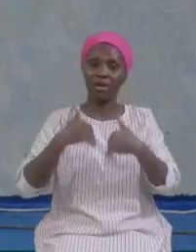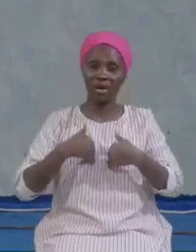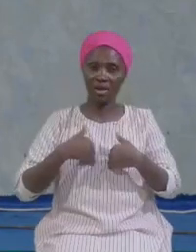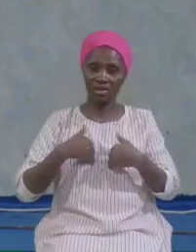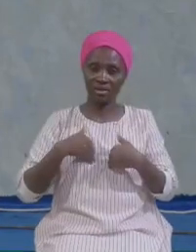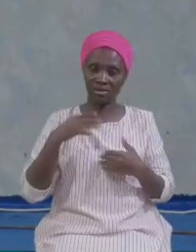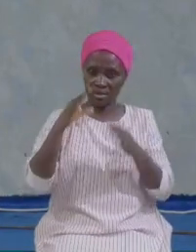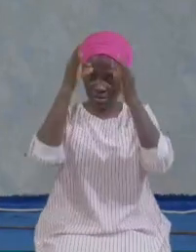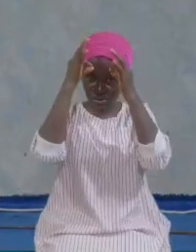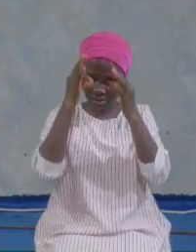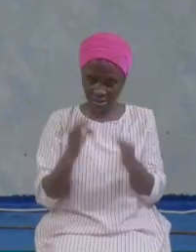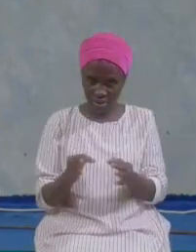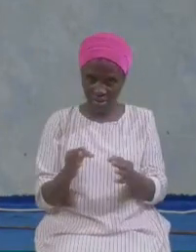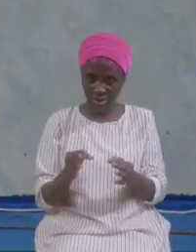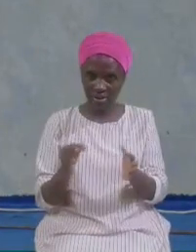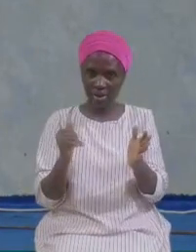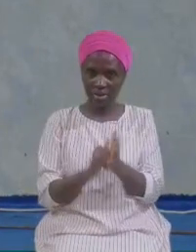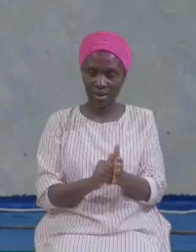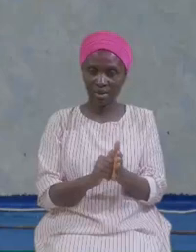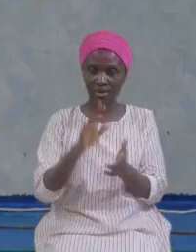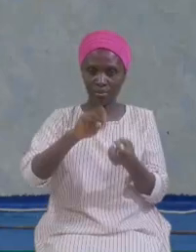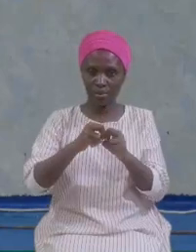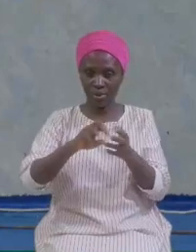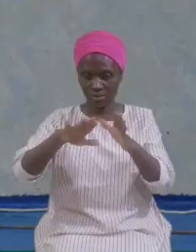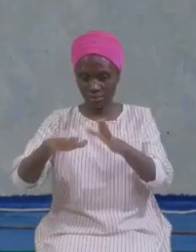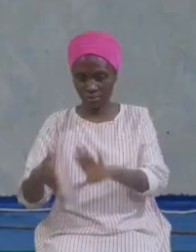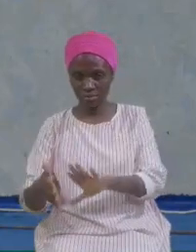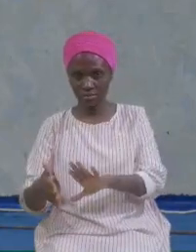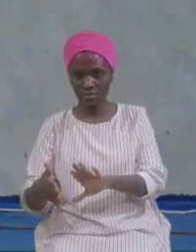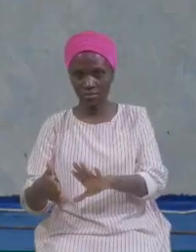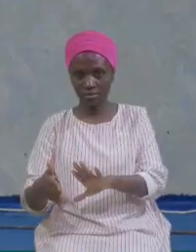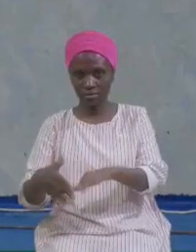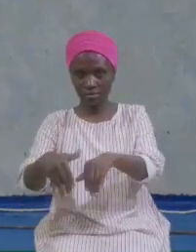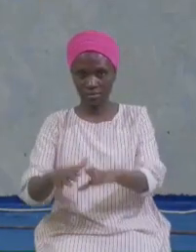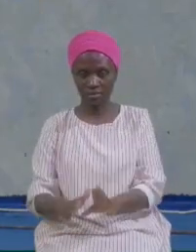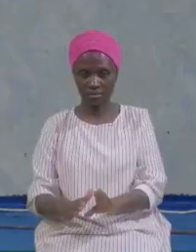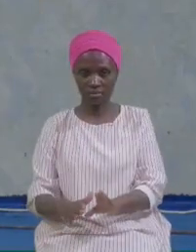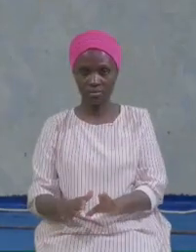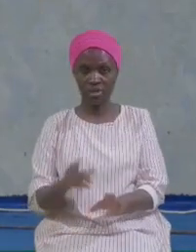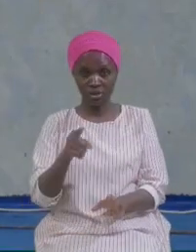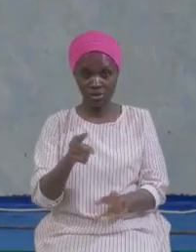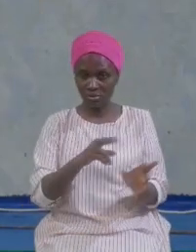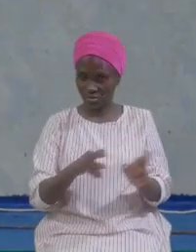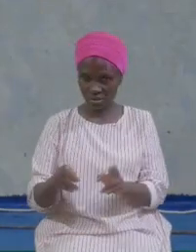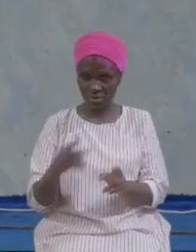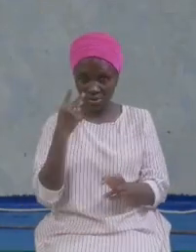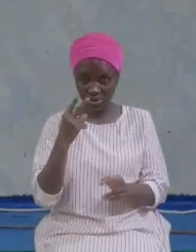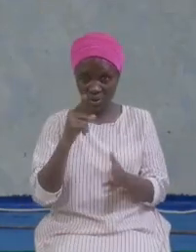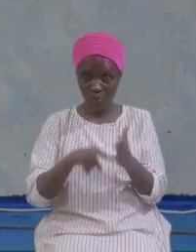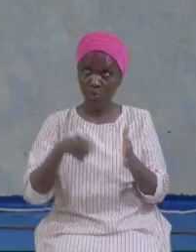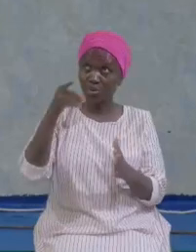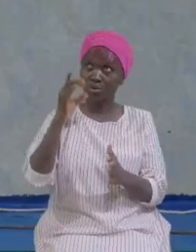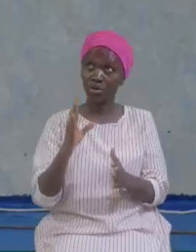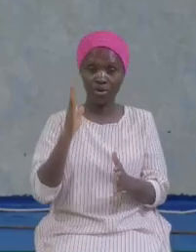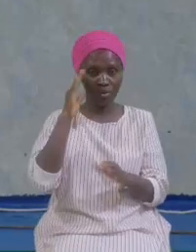déjà décidé de leur enterrement. Et tout sera enterré ce soir. Parce que